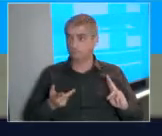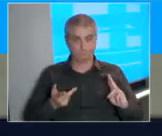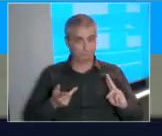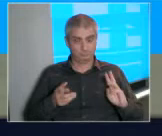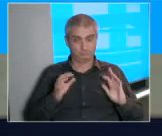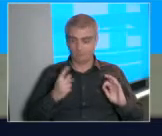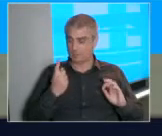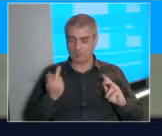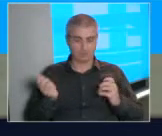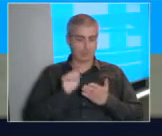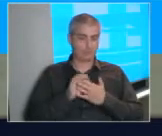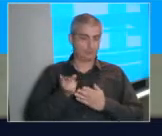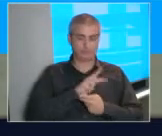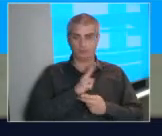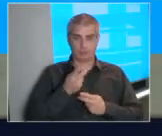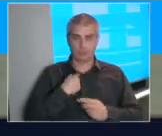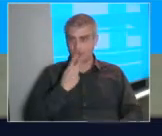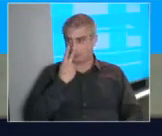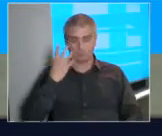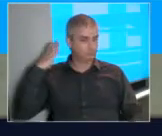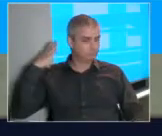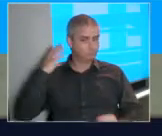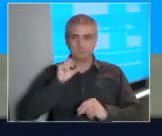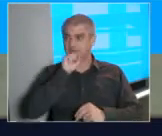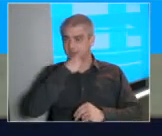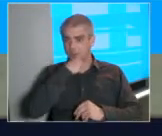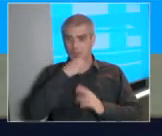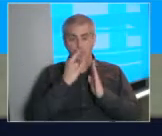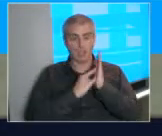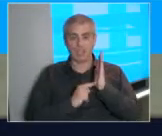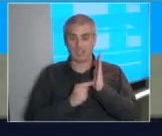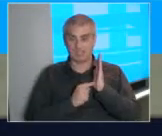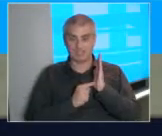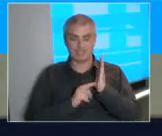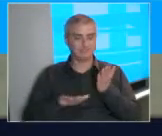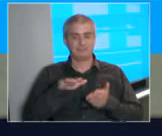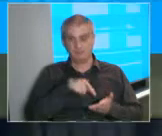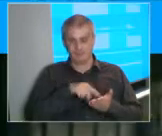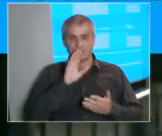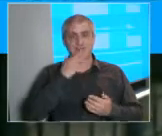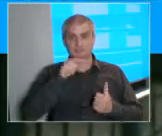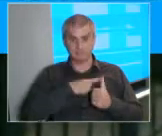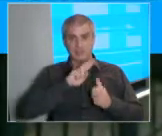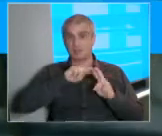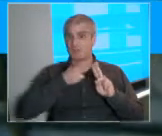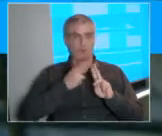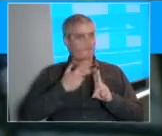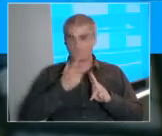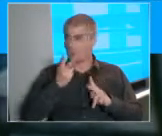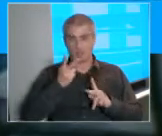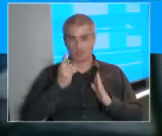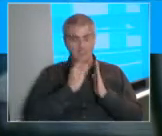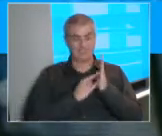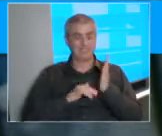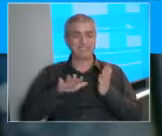בא אחד עם השני. בעצם אנחנו רואים לאורך כל ההיסטוריה של החקיקה הסביבתית, גם בארץ, גם בעולם, אבל לא רק אגב